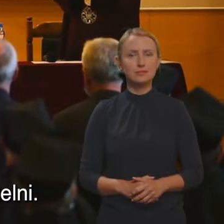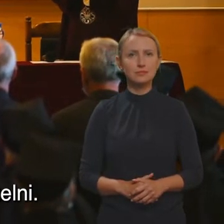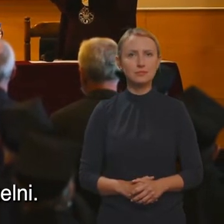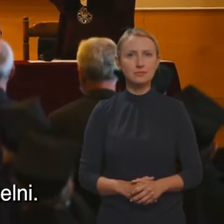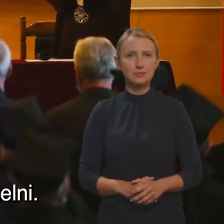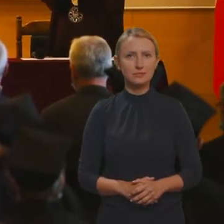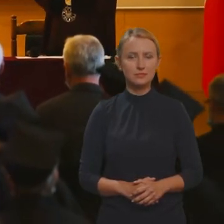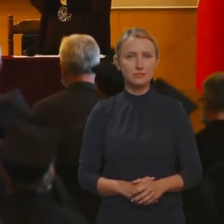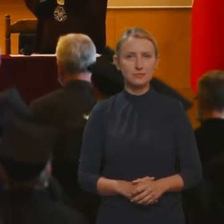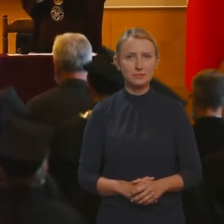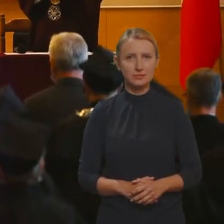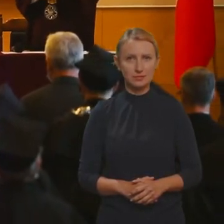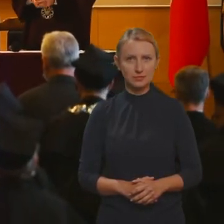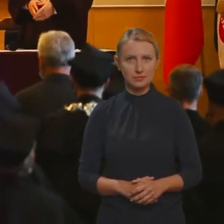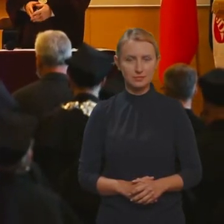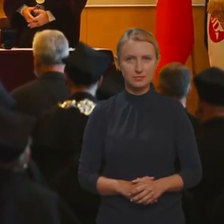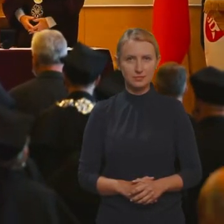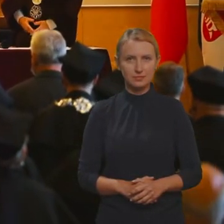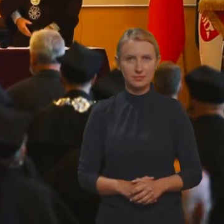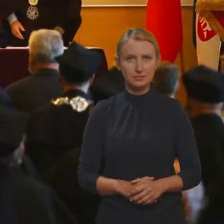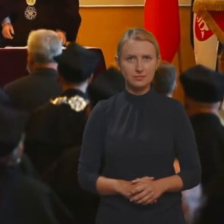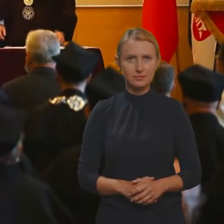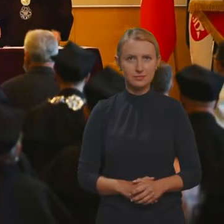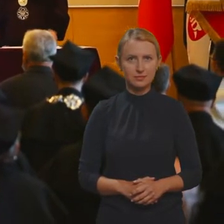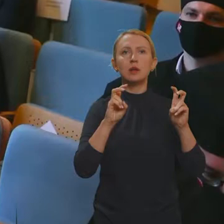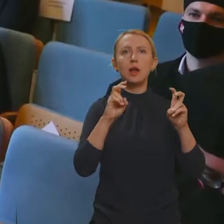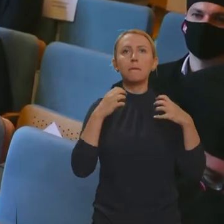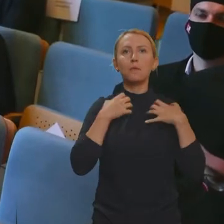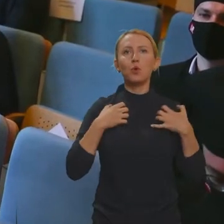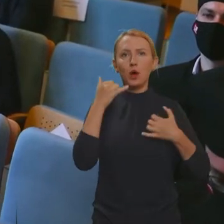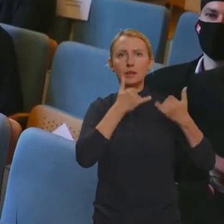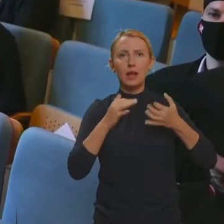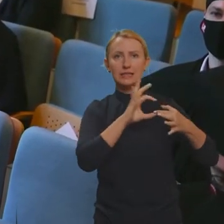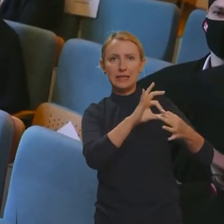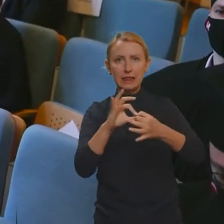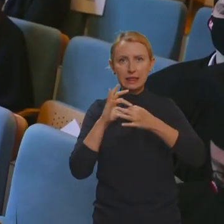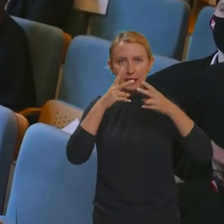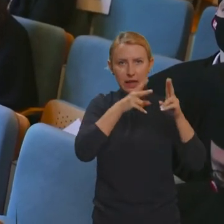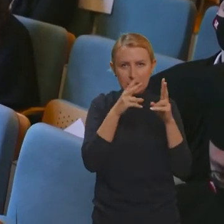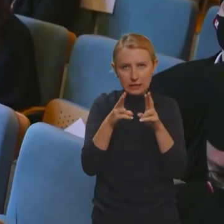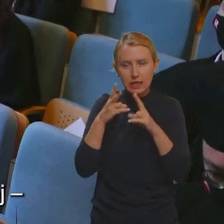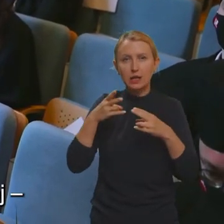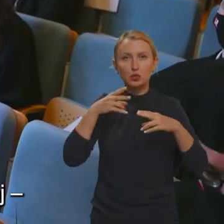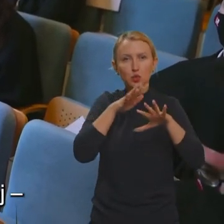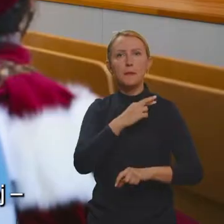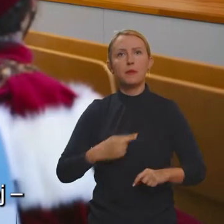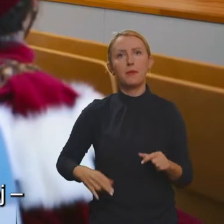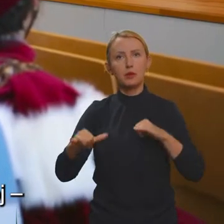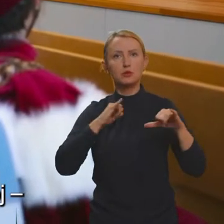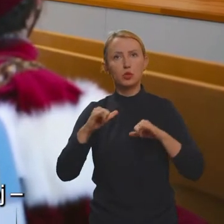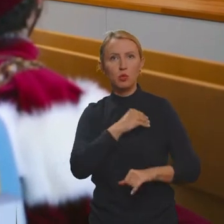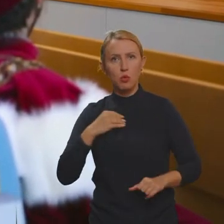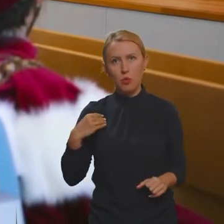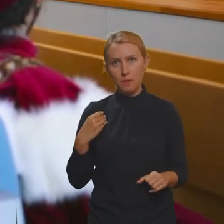dwóch budynków uczelni. Niemal w ostatnich dniach dostaliśmy dofinansowanie w wysokości 2 milionów złotych skierowanych do uczelni przez premiera rządu